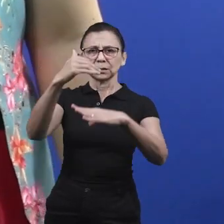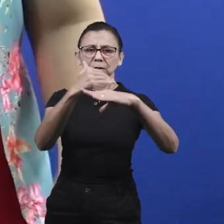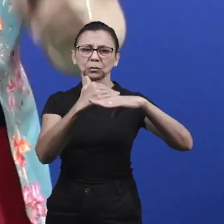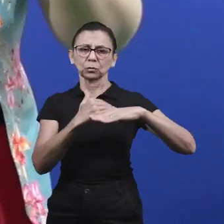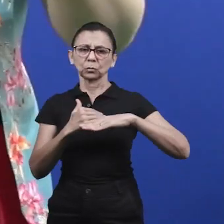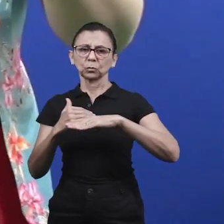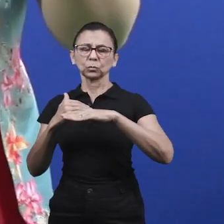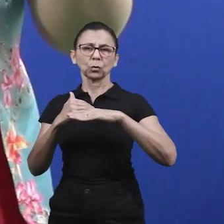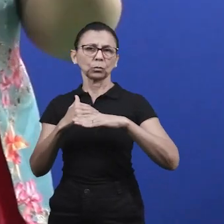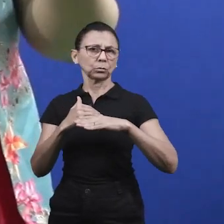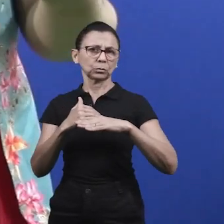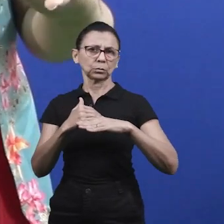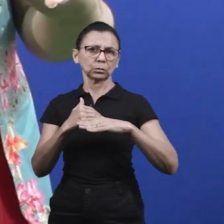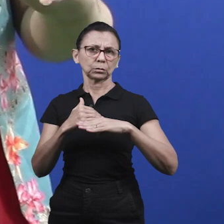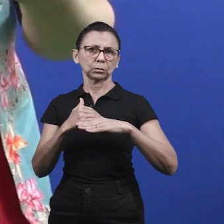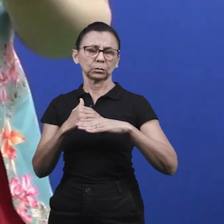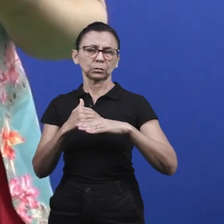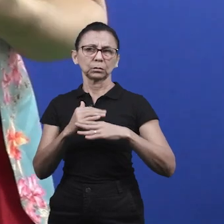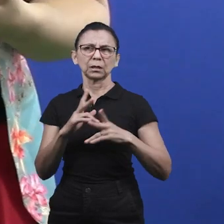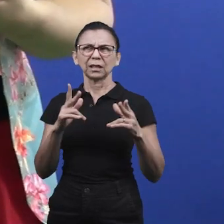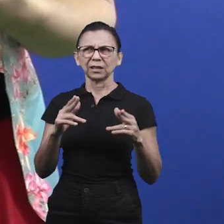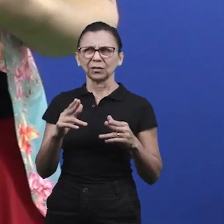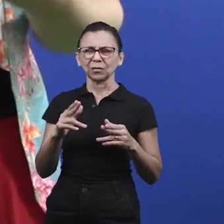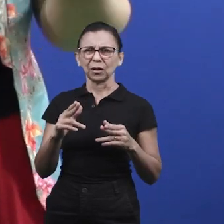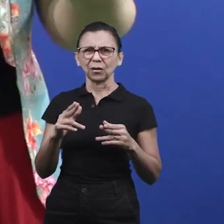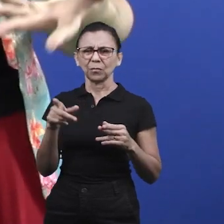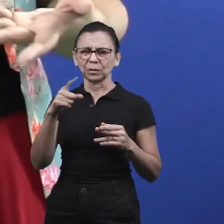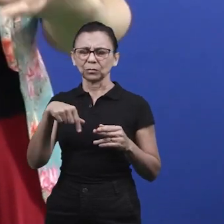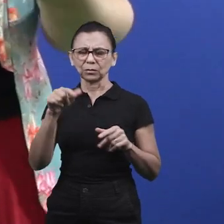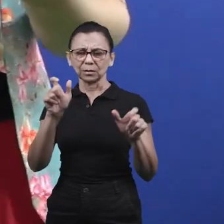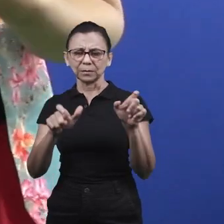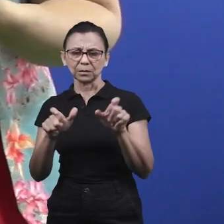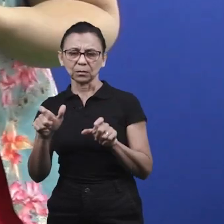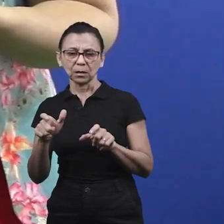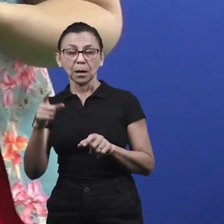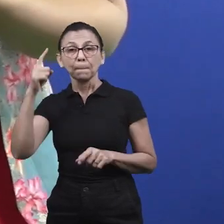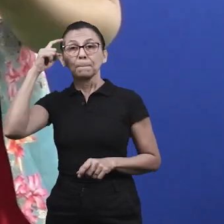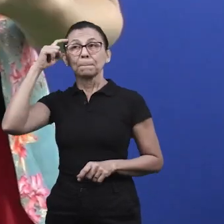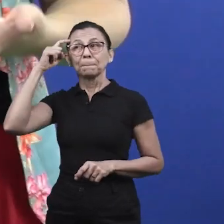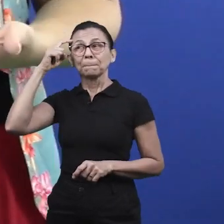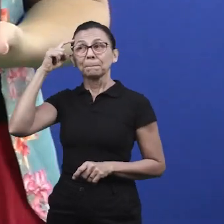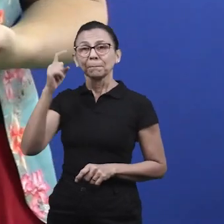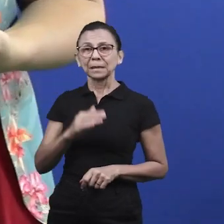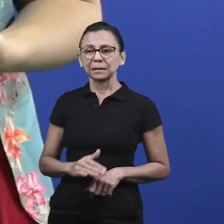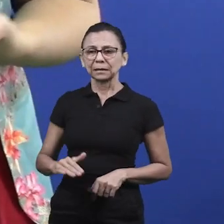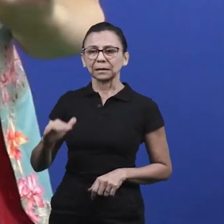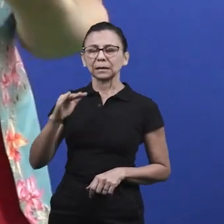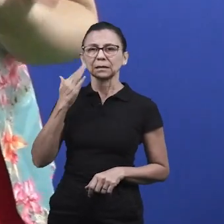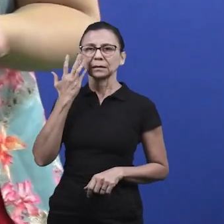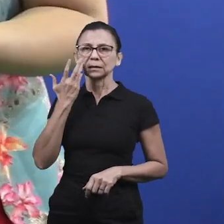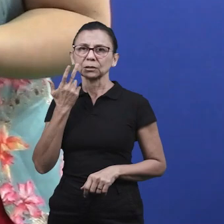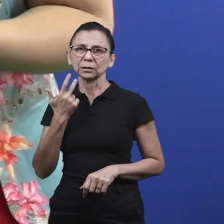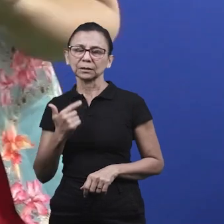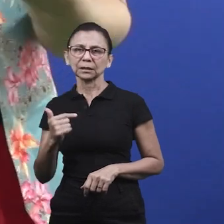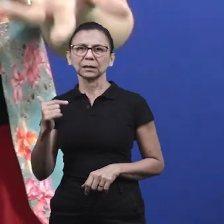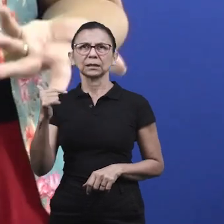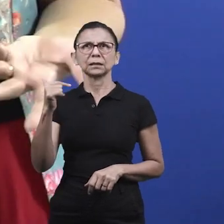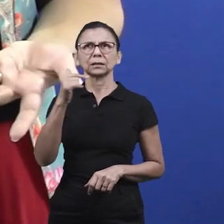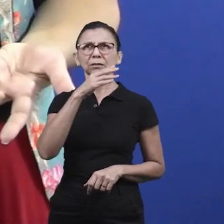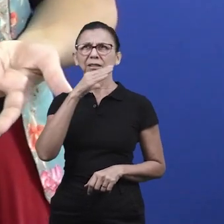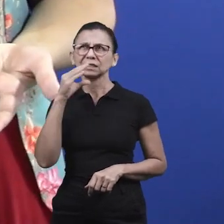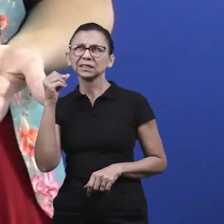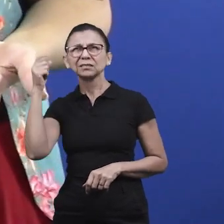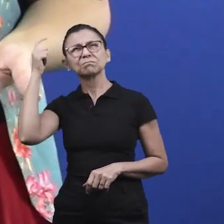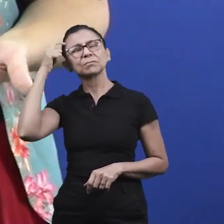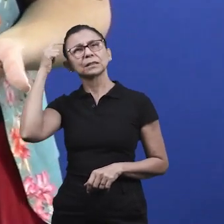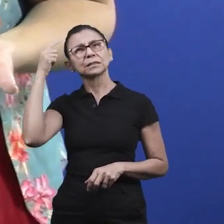ne signifie pas qu'il est égal à tous. En pensant à nos enfants, adolescents, en pensant dans les études, les cultes,